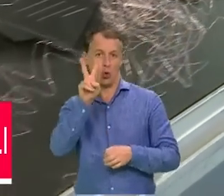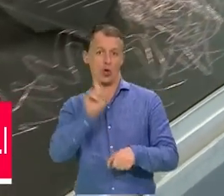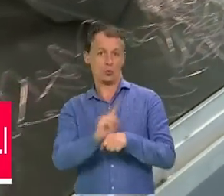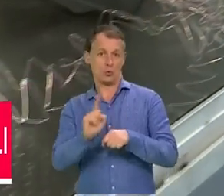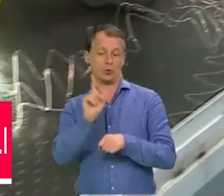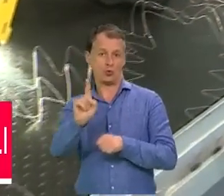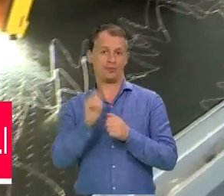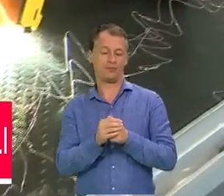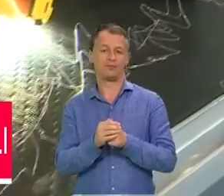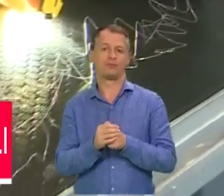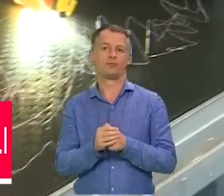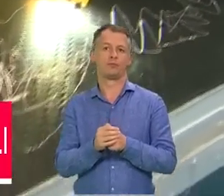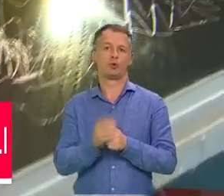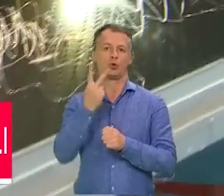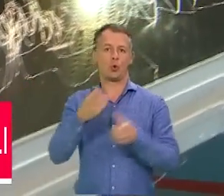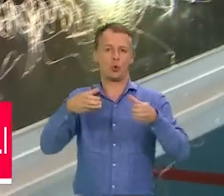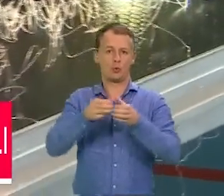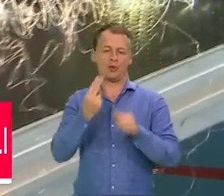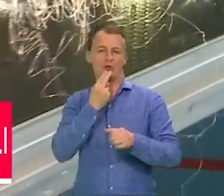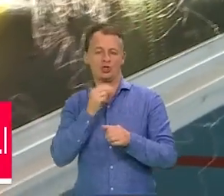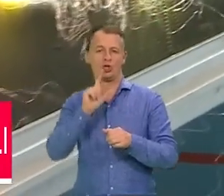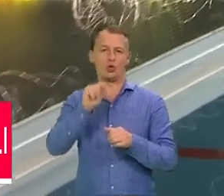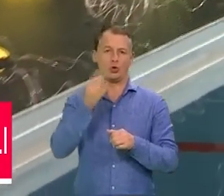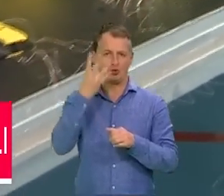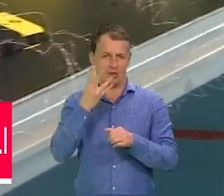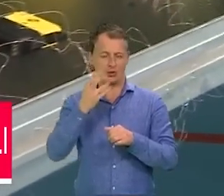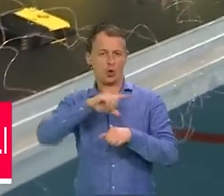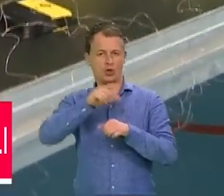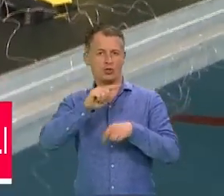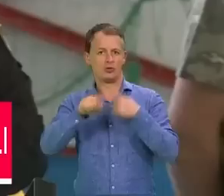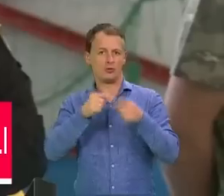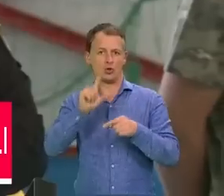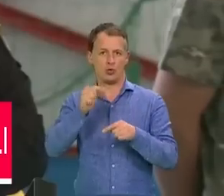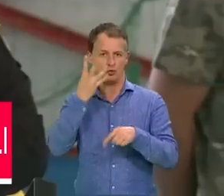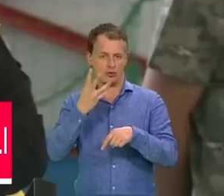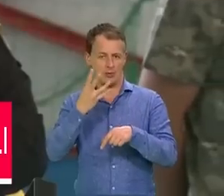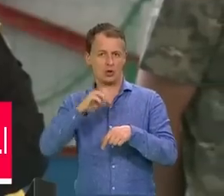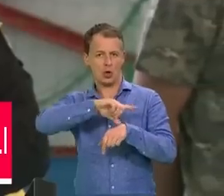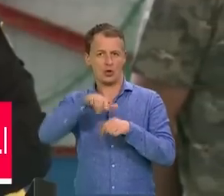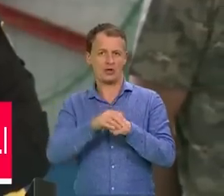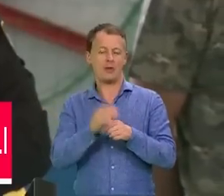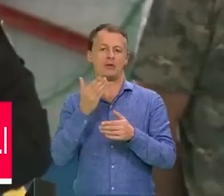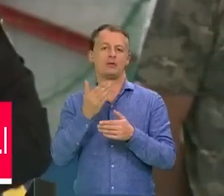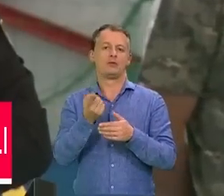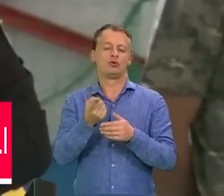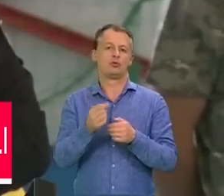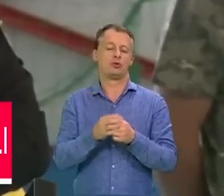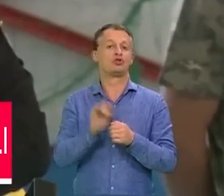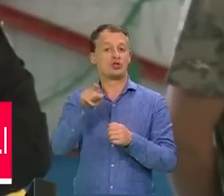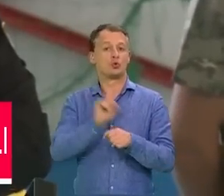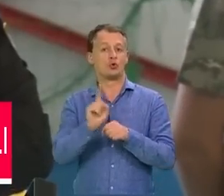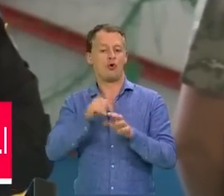două patrule, 24 din 24, 7 zile din 7. Și acest lucru, evident, va oferi